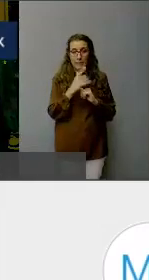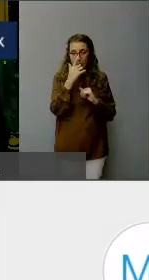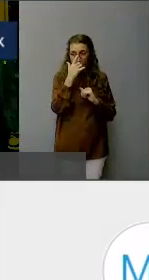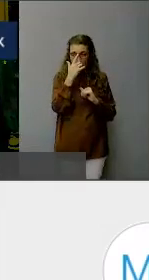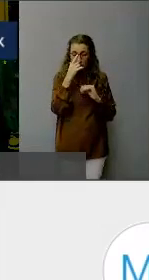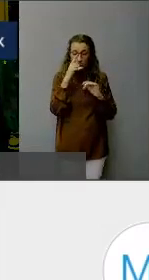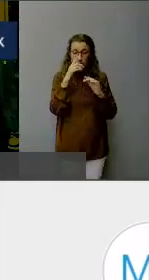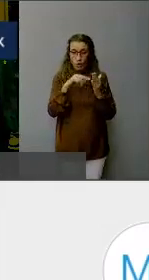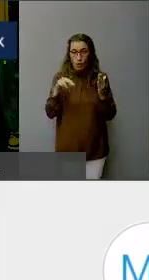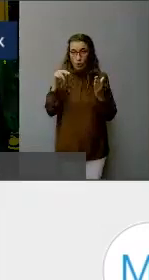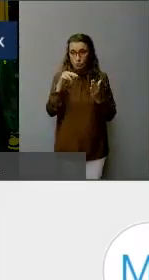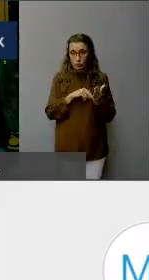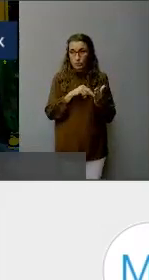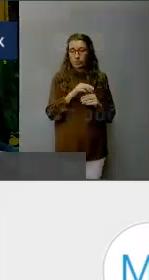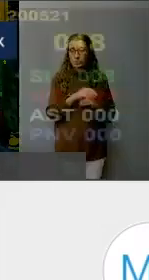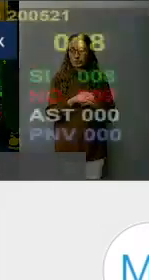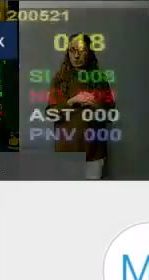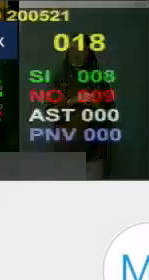si vota